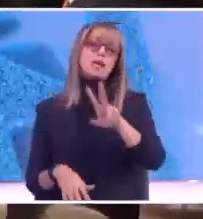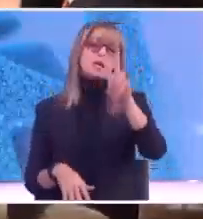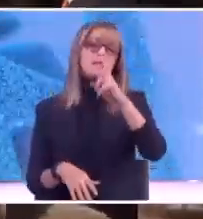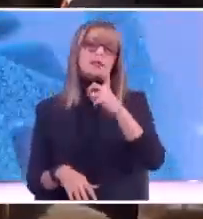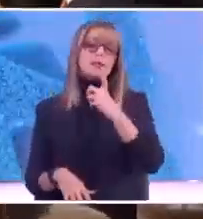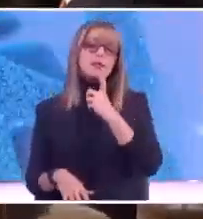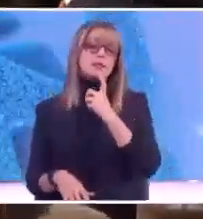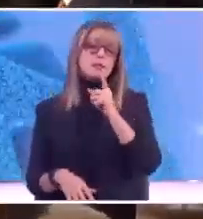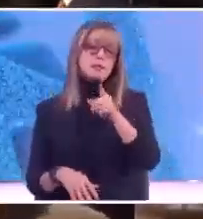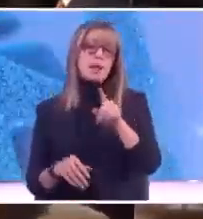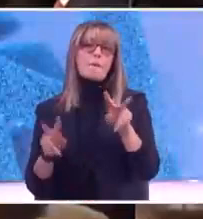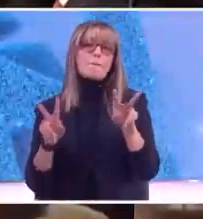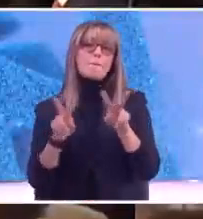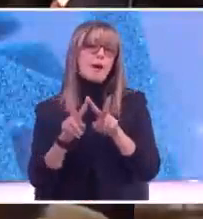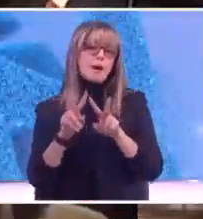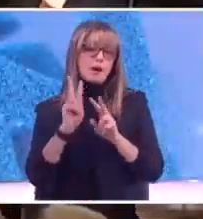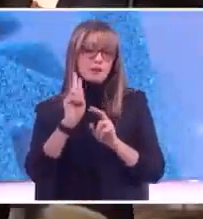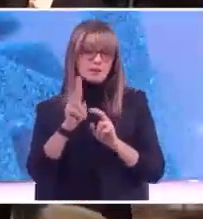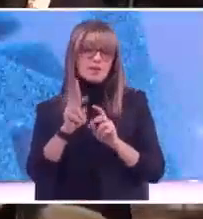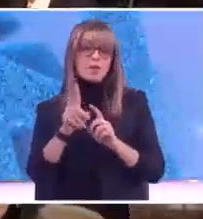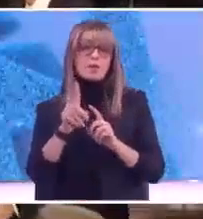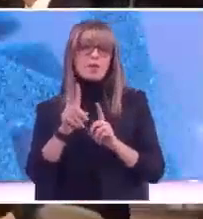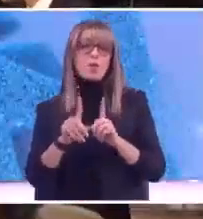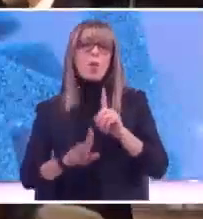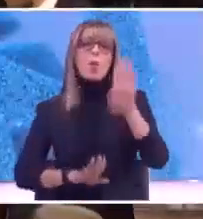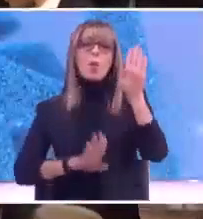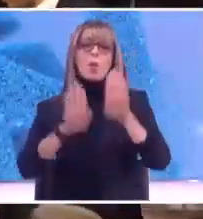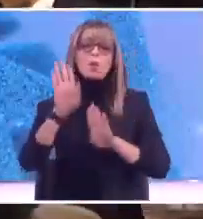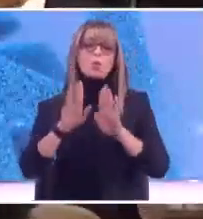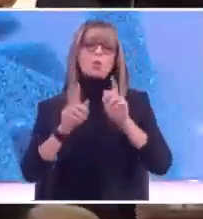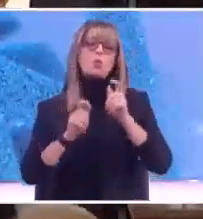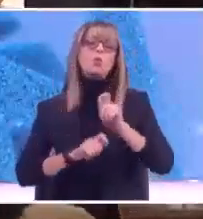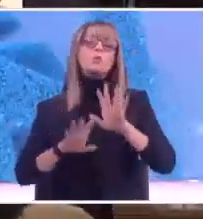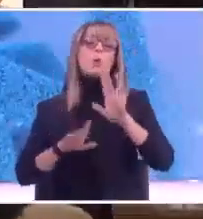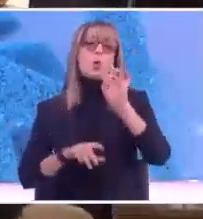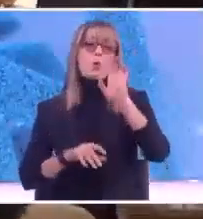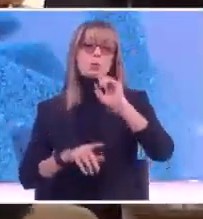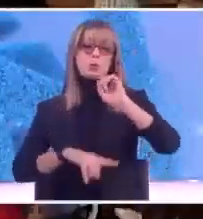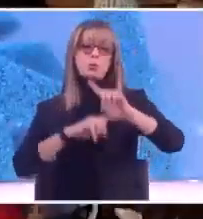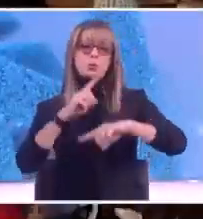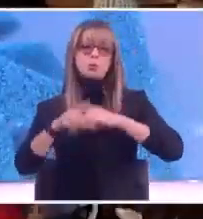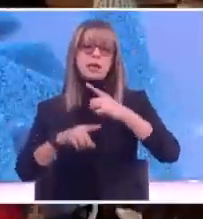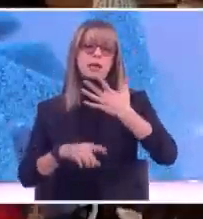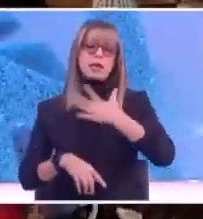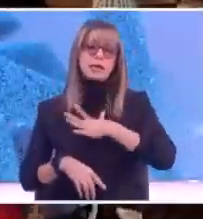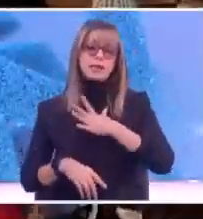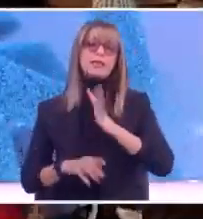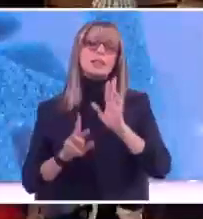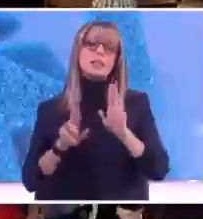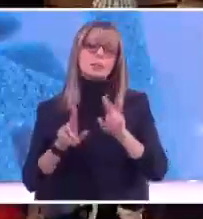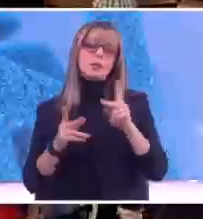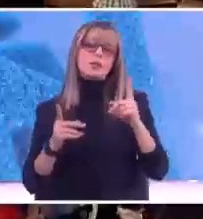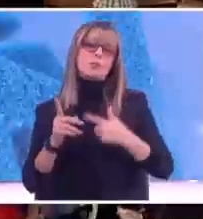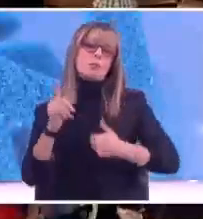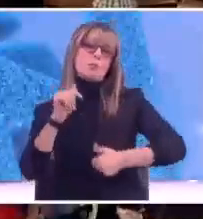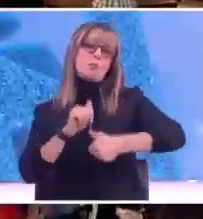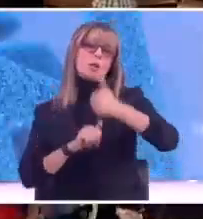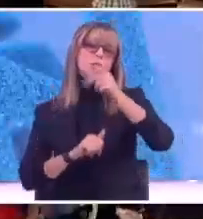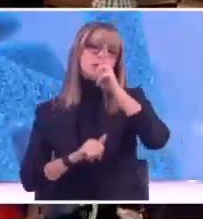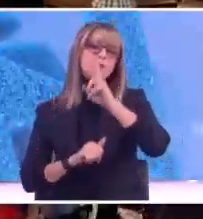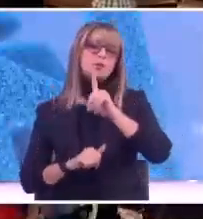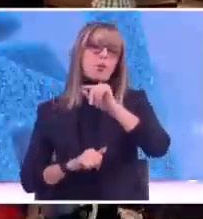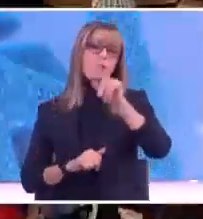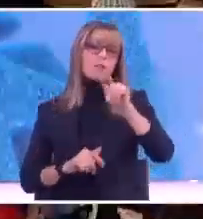Kaliforniyalı siyasetçi McCarthy, muhaliflerin oy kullanmamasıyla 15. turda istediği sonuca ulaştı ve